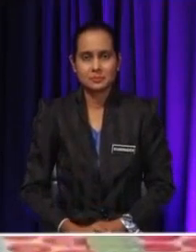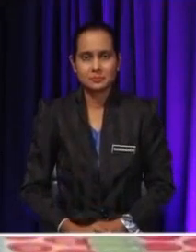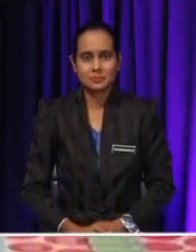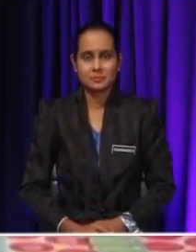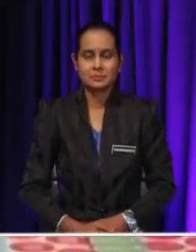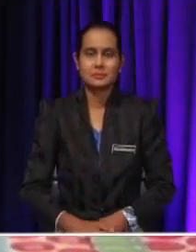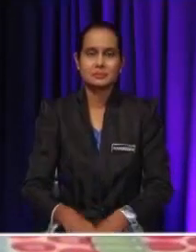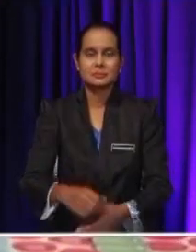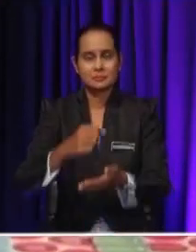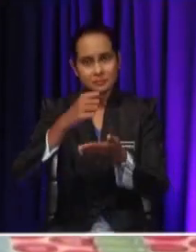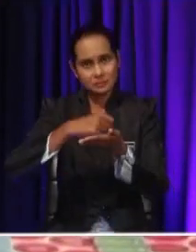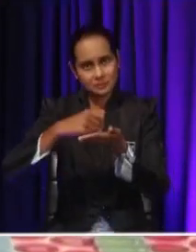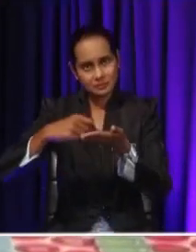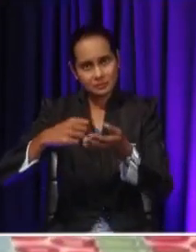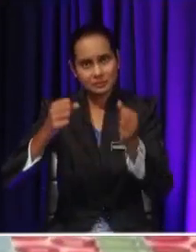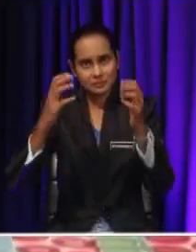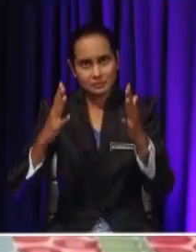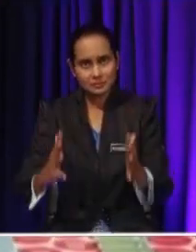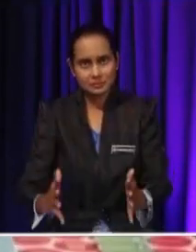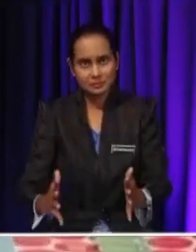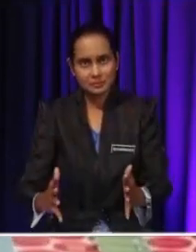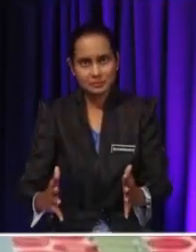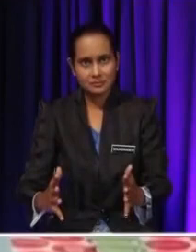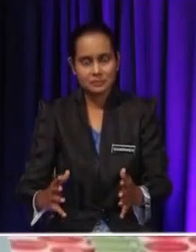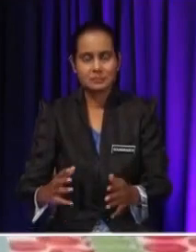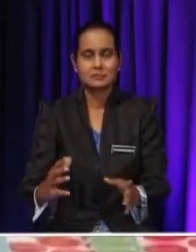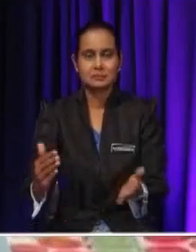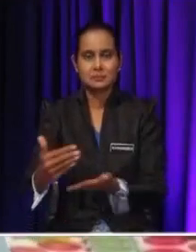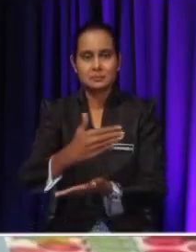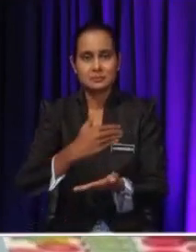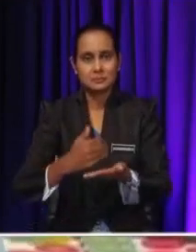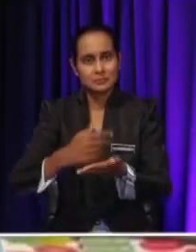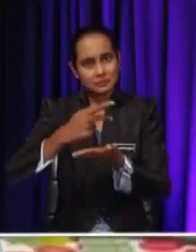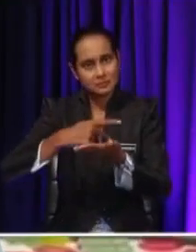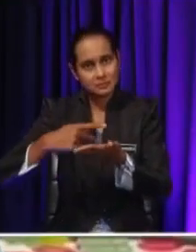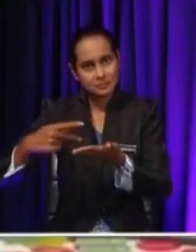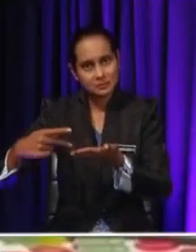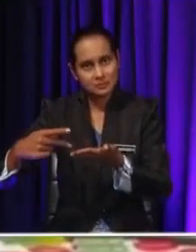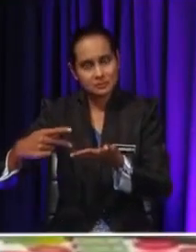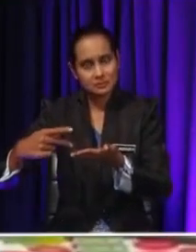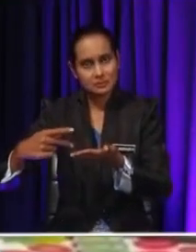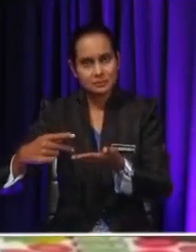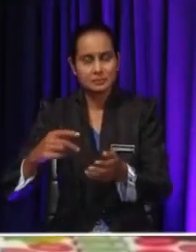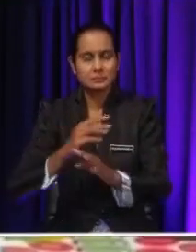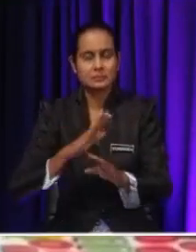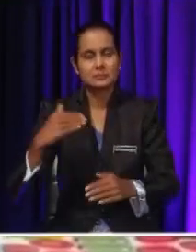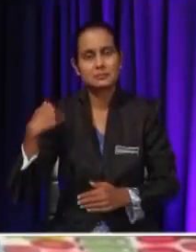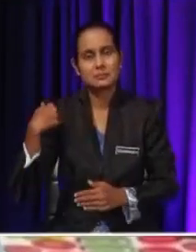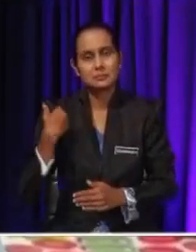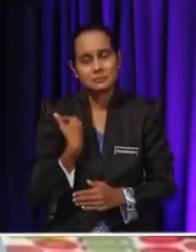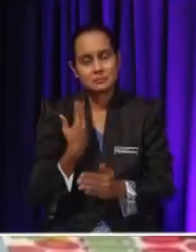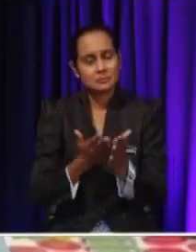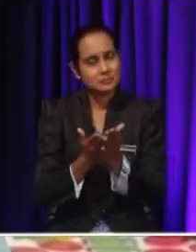sastrawan mewarnai koleksi karya ama lelah terus berkarya